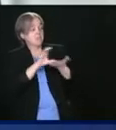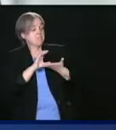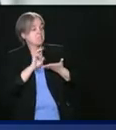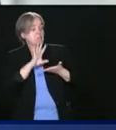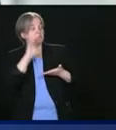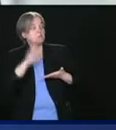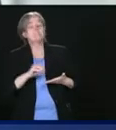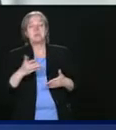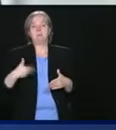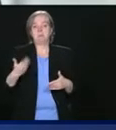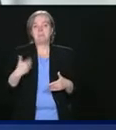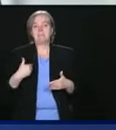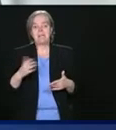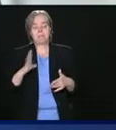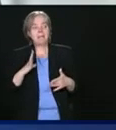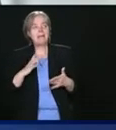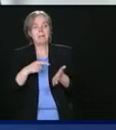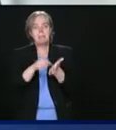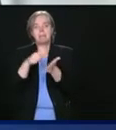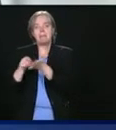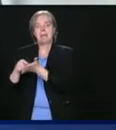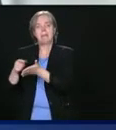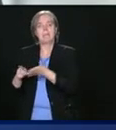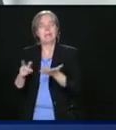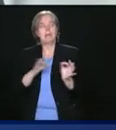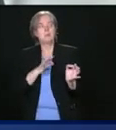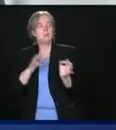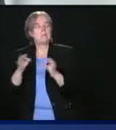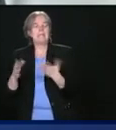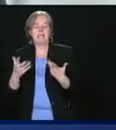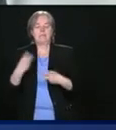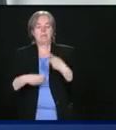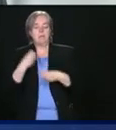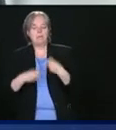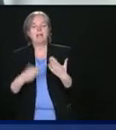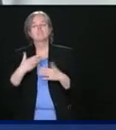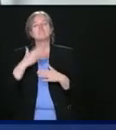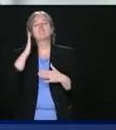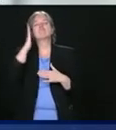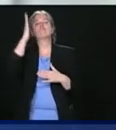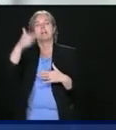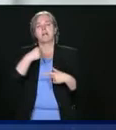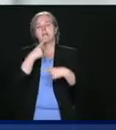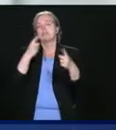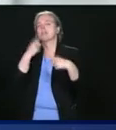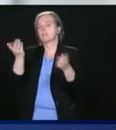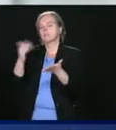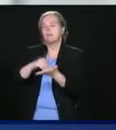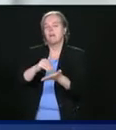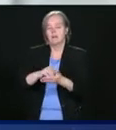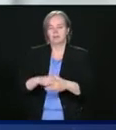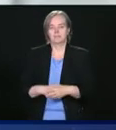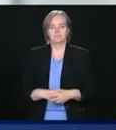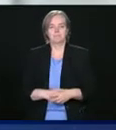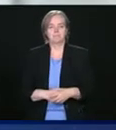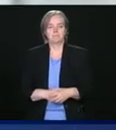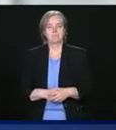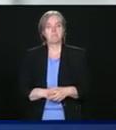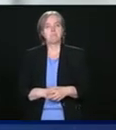coûts fixes en ce moment représentent un enjeu et on aura davantage à vous annoncer au cours des prochains